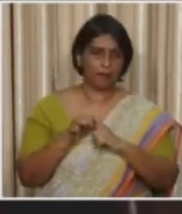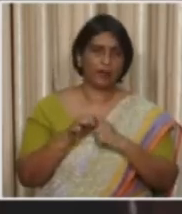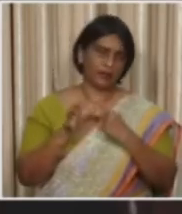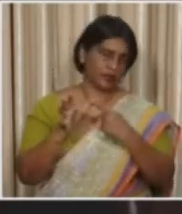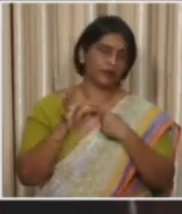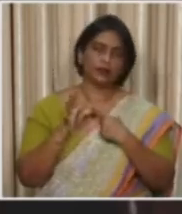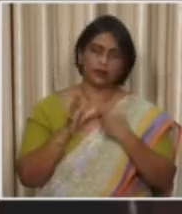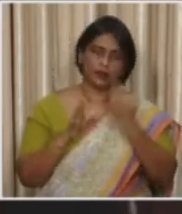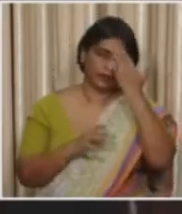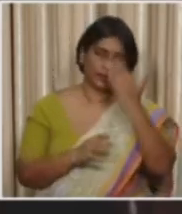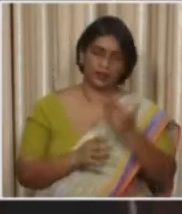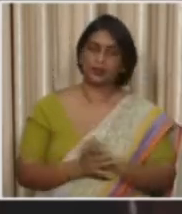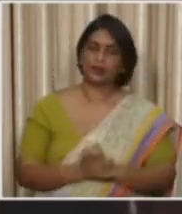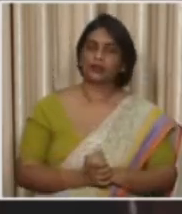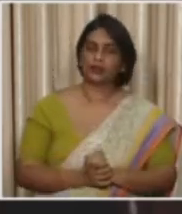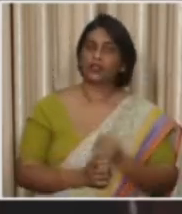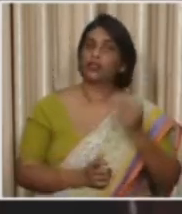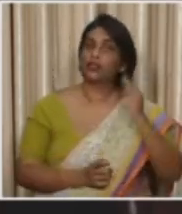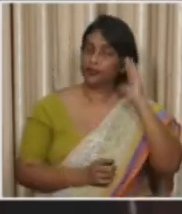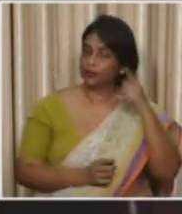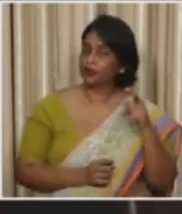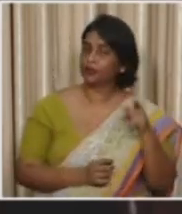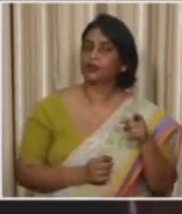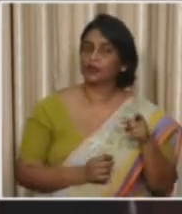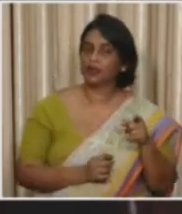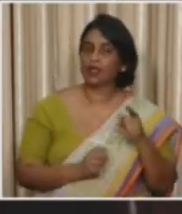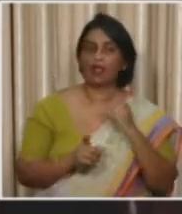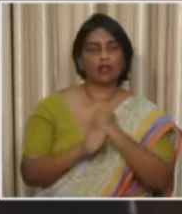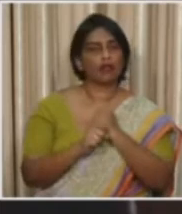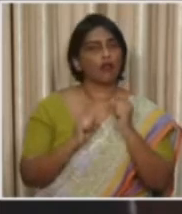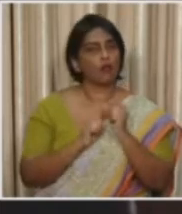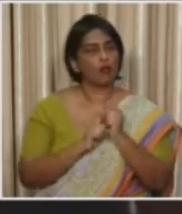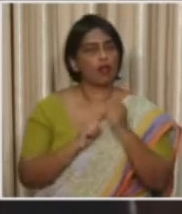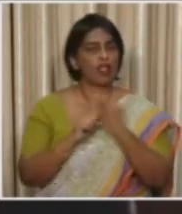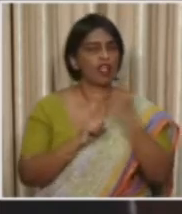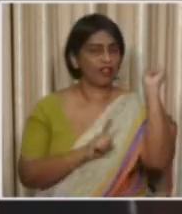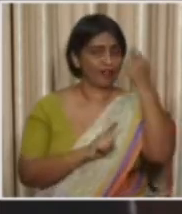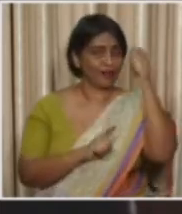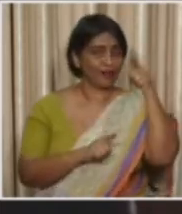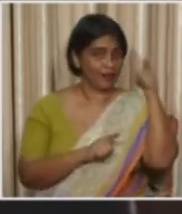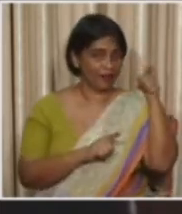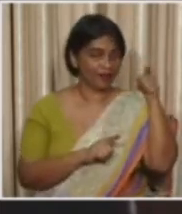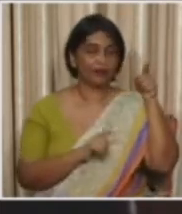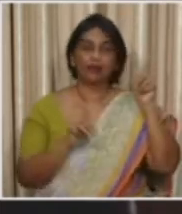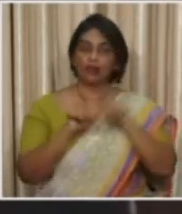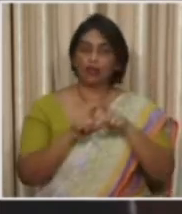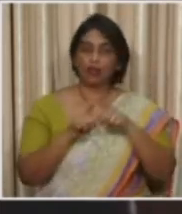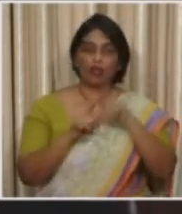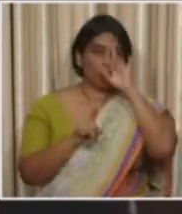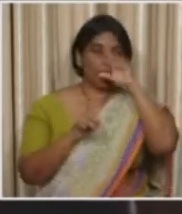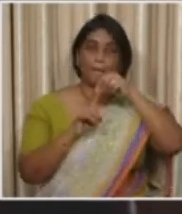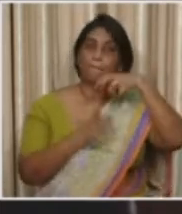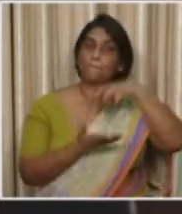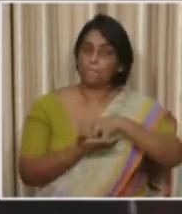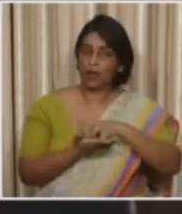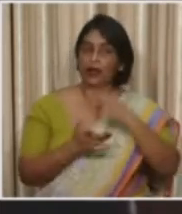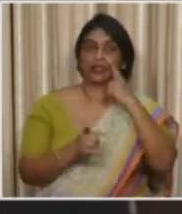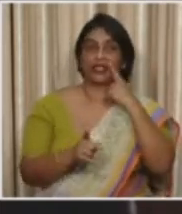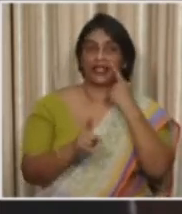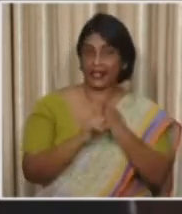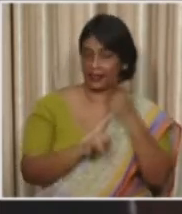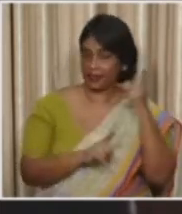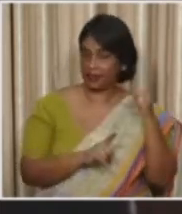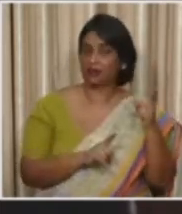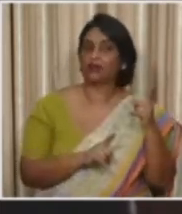දෙන්න කාරුණිකව. විශේෂයෙන්ම ගම්පල සහ කඩුගන්නාව, ඒ වගේම තමයි වයඹ පළාත සහ මධ්‍යම පළාත, ඒ